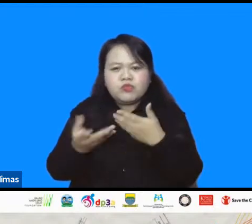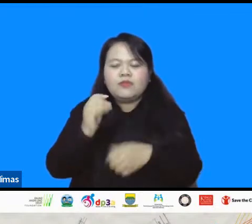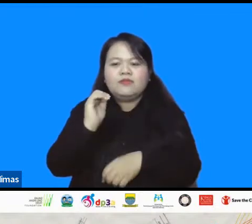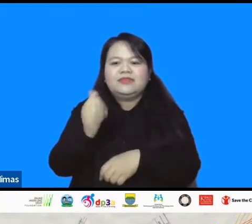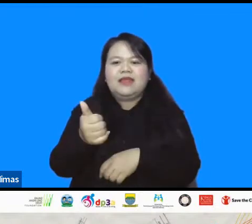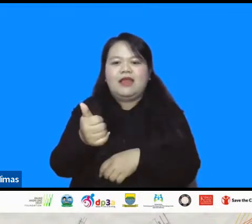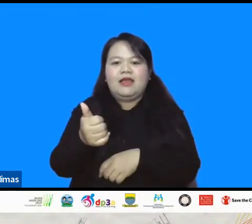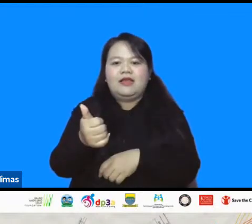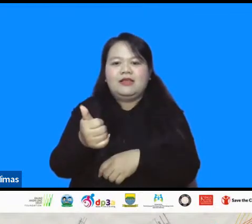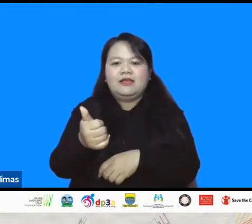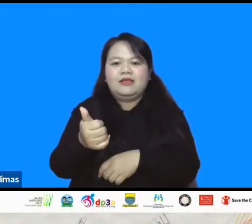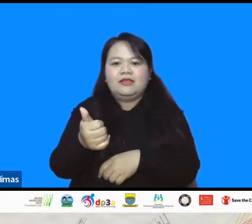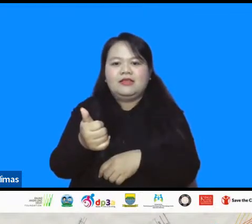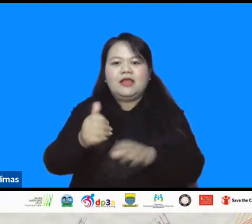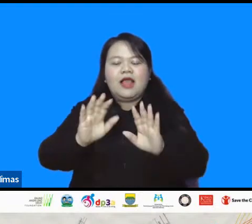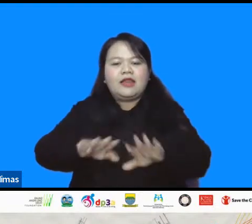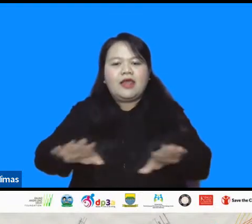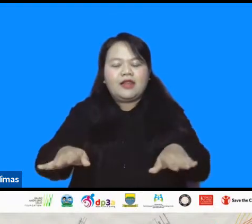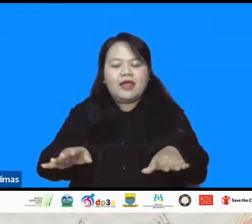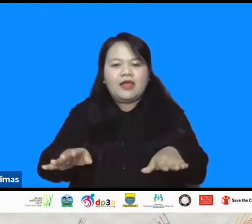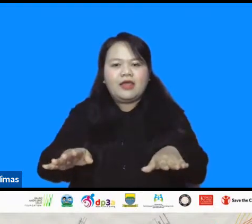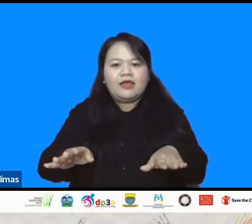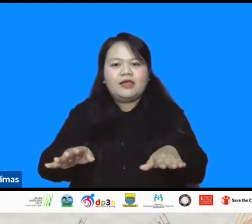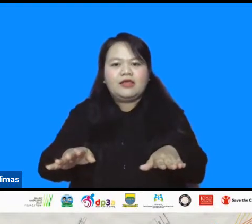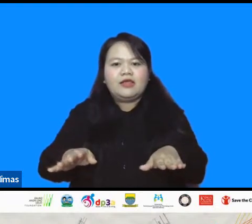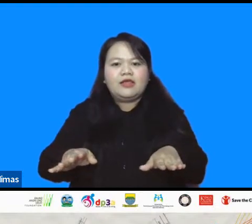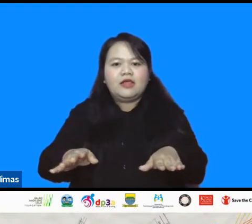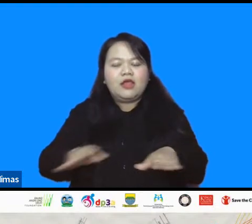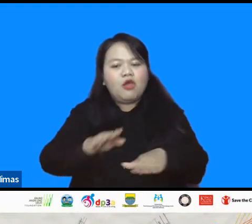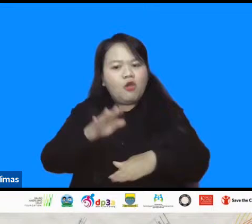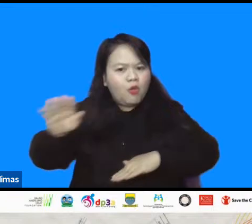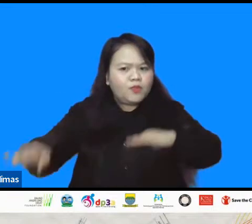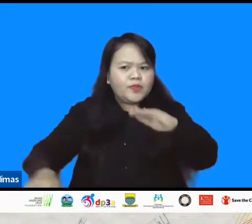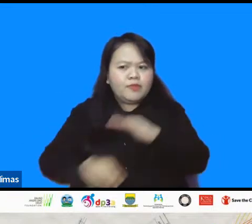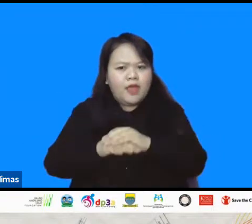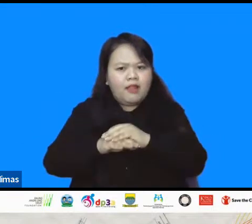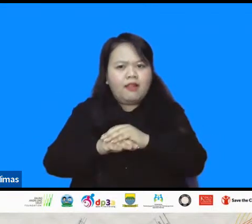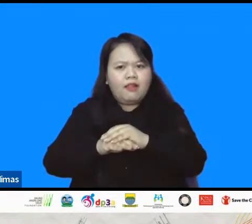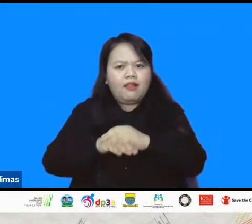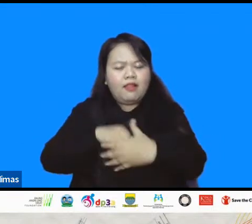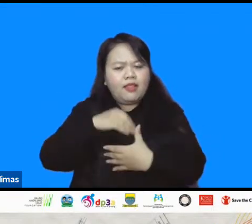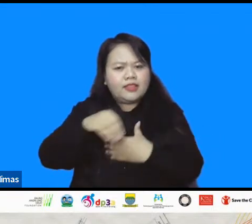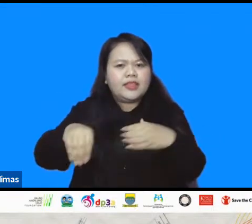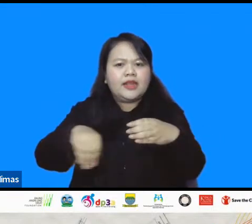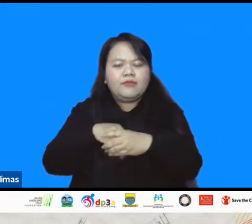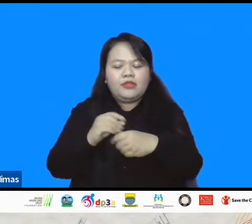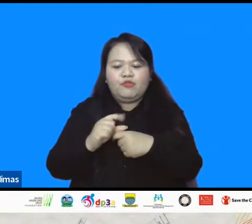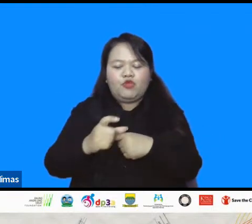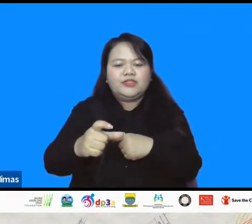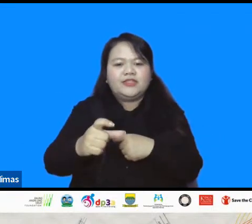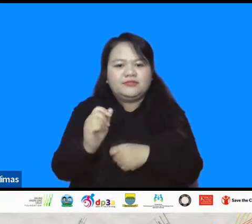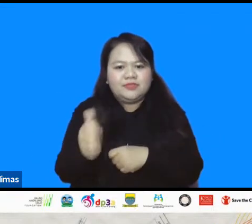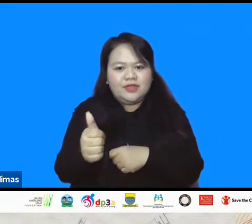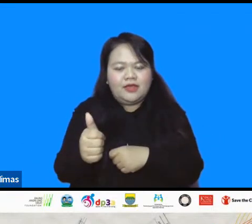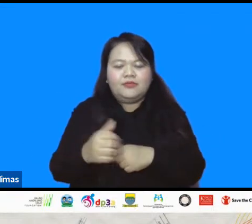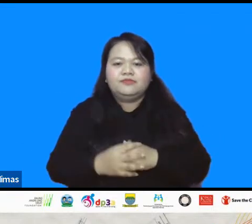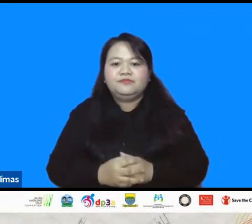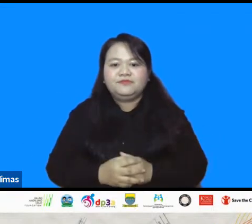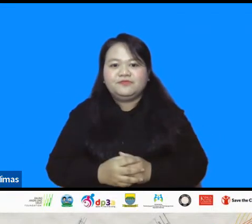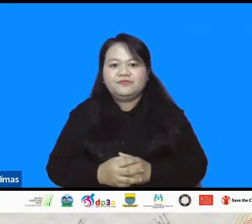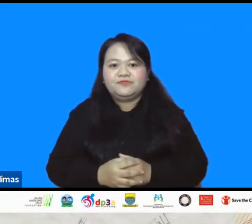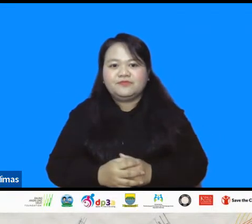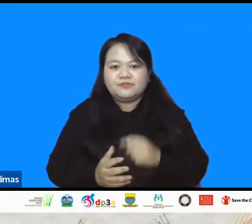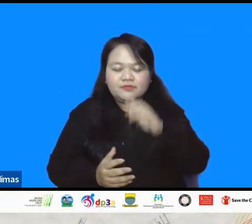tolong anak-anak optimal juga untuk bisa terlibat di dalam proses itu gitu ya. Jadi jangan